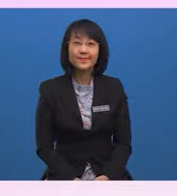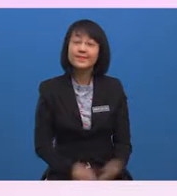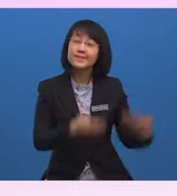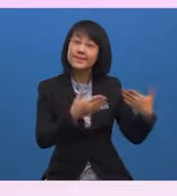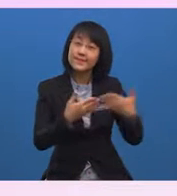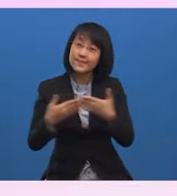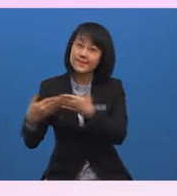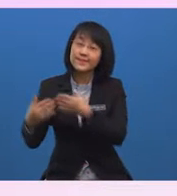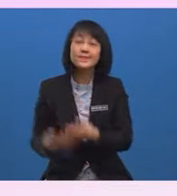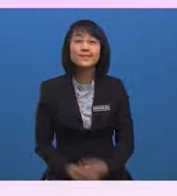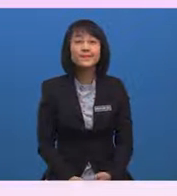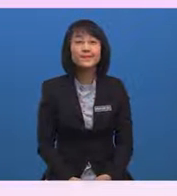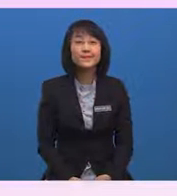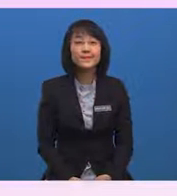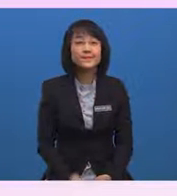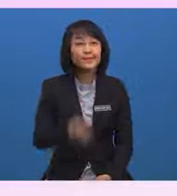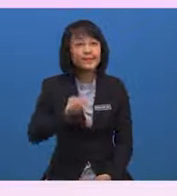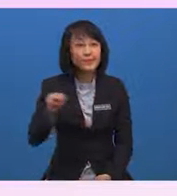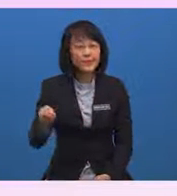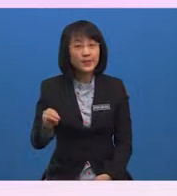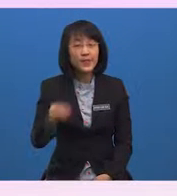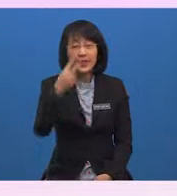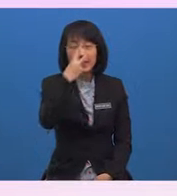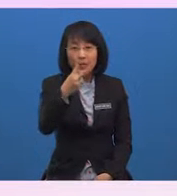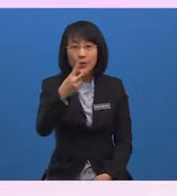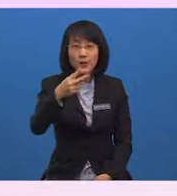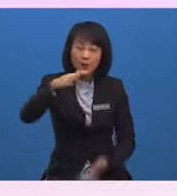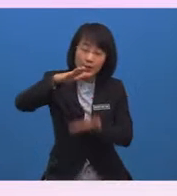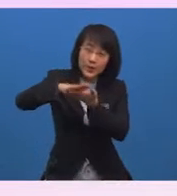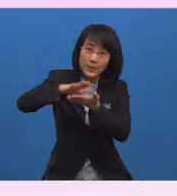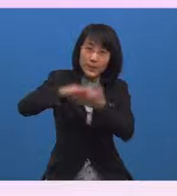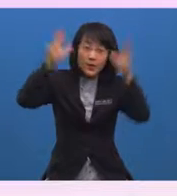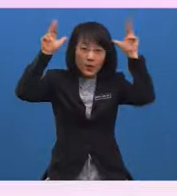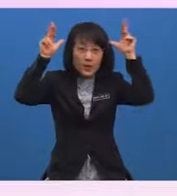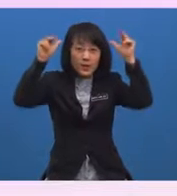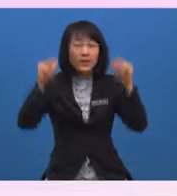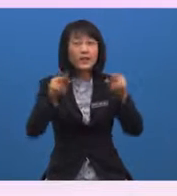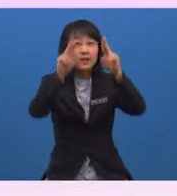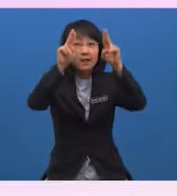Kemudian, murid-murid pernah lihat tapak kaki kuda atau ladam kuda?